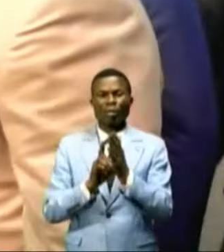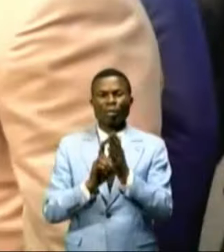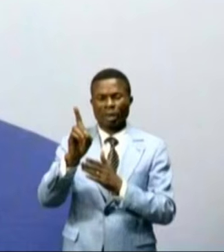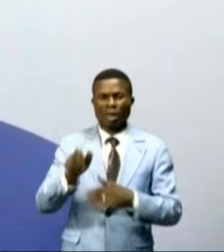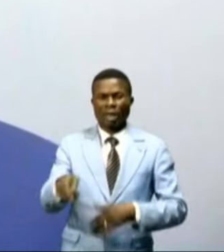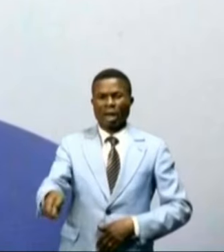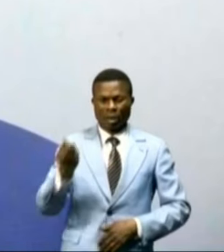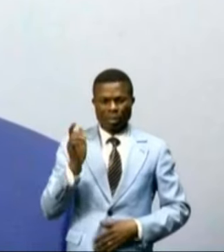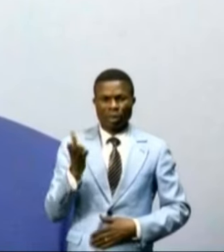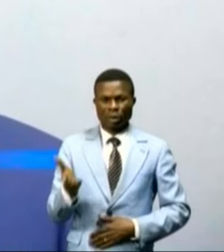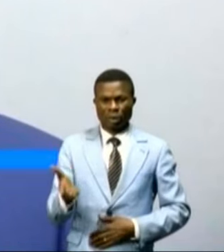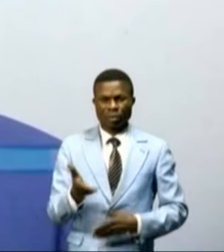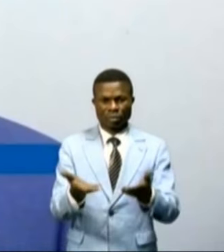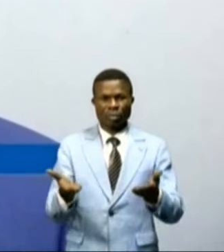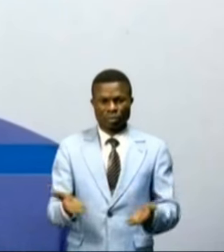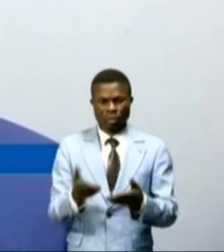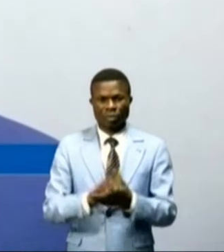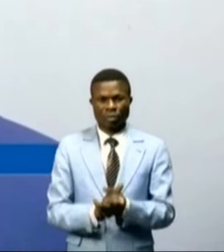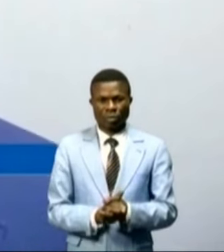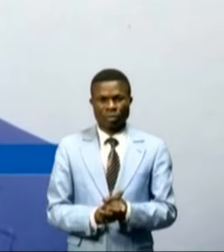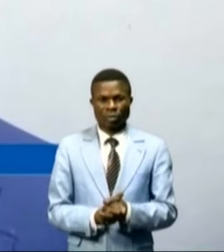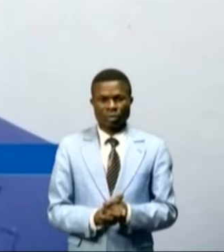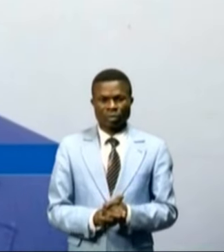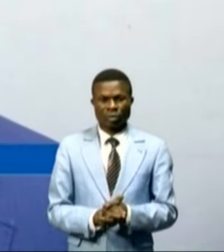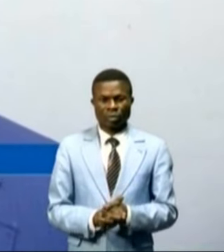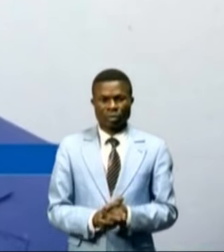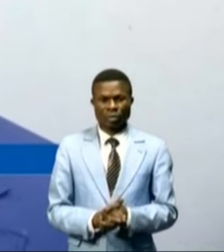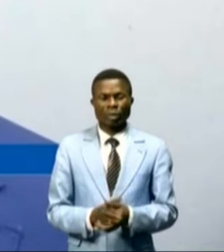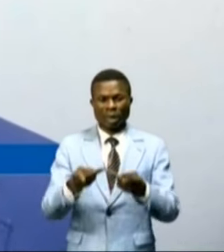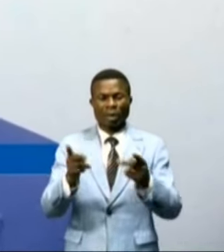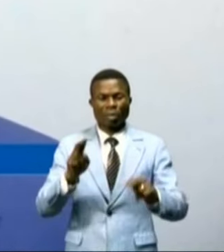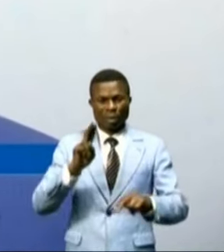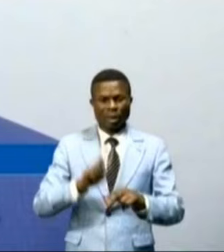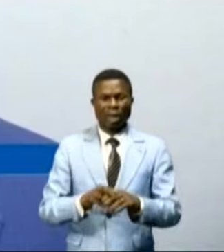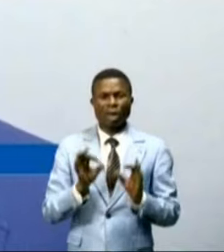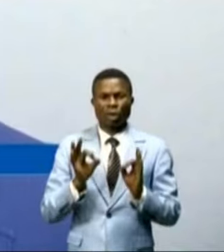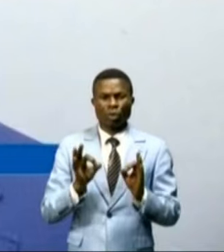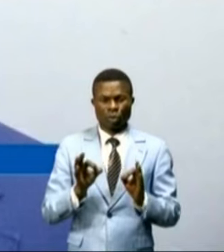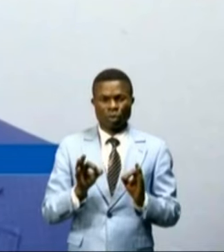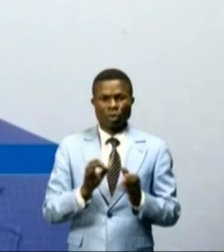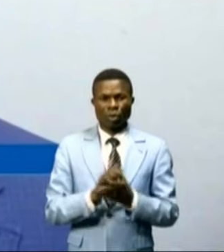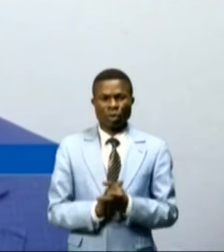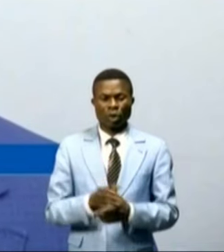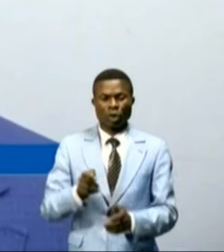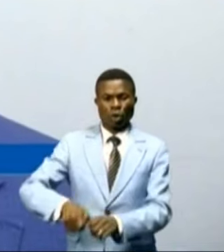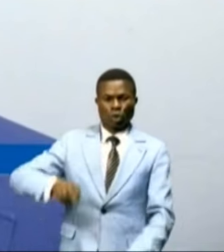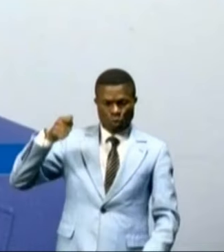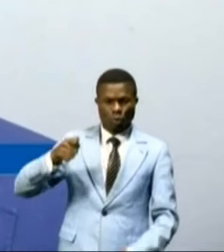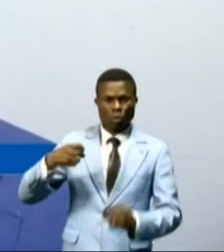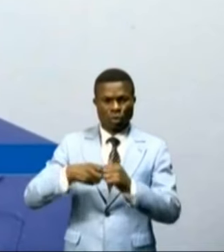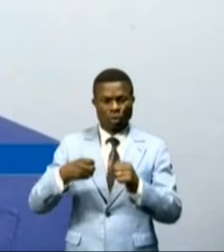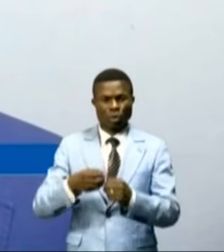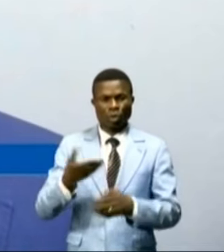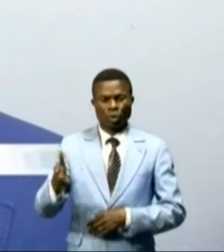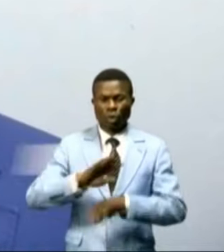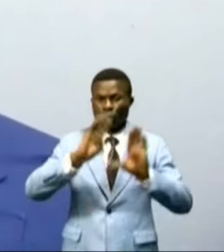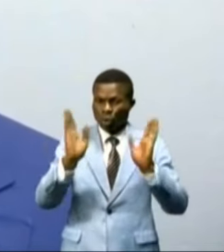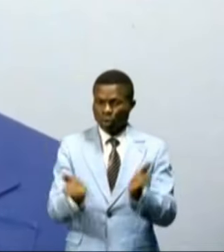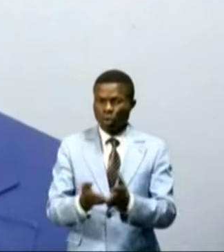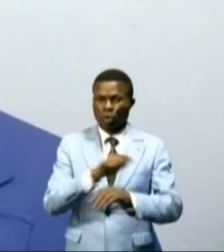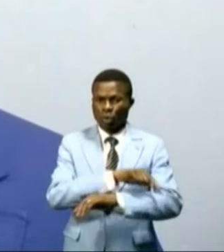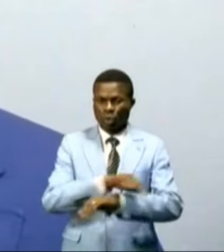pêche. Ici, la chambre froide nouvellement installée a été endommagée, un groupe électrogène nouvellement installé a été endommagé, tous les bureaux ont